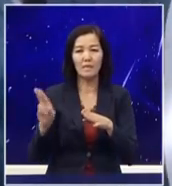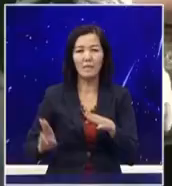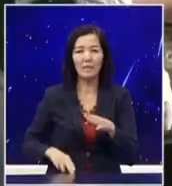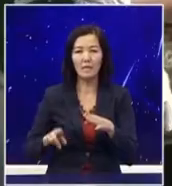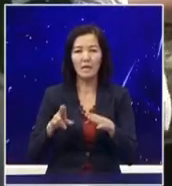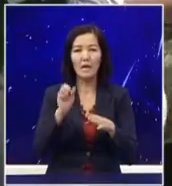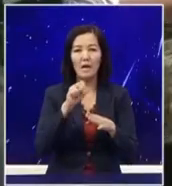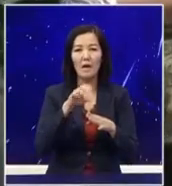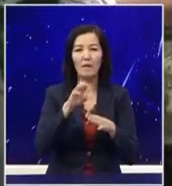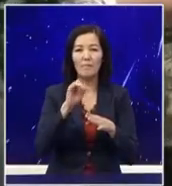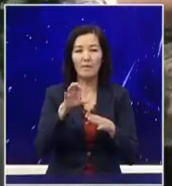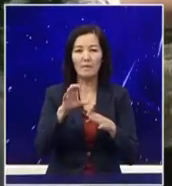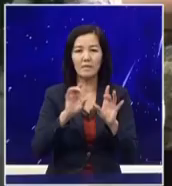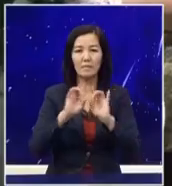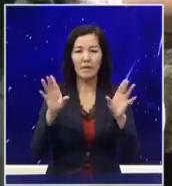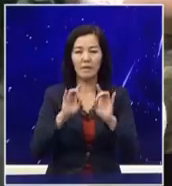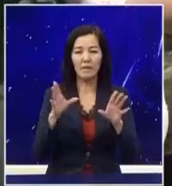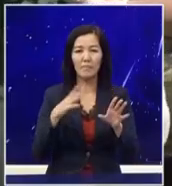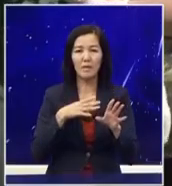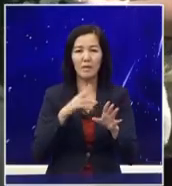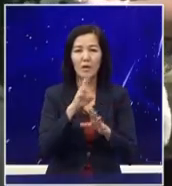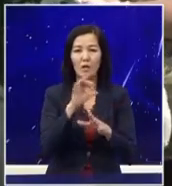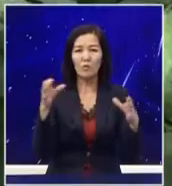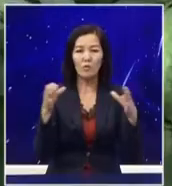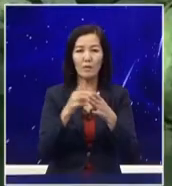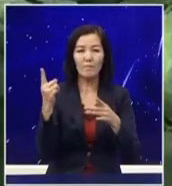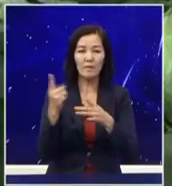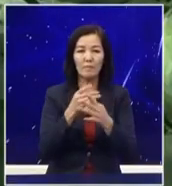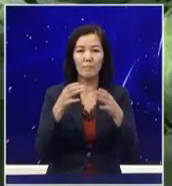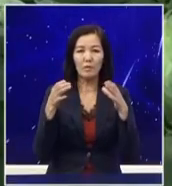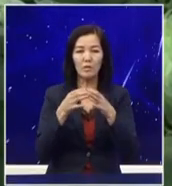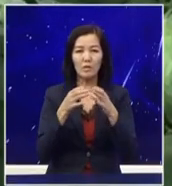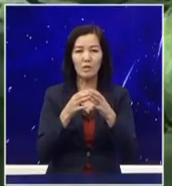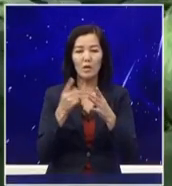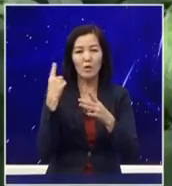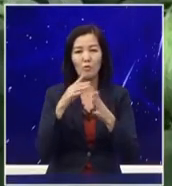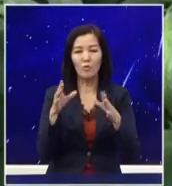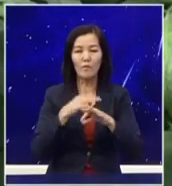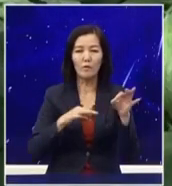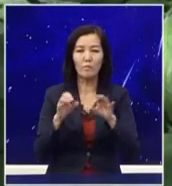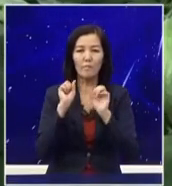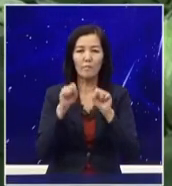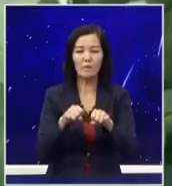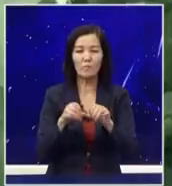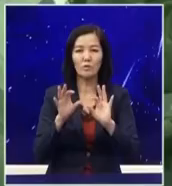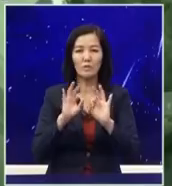Алмас Дәуітов ақпар берді. Нұр Отан партиясы төрағасының бірінші орынбасары инновациялық жобаның мүмкіндіктерін